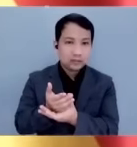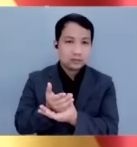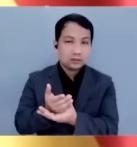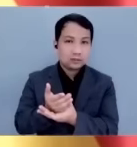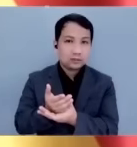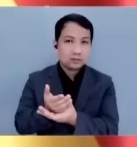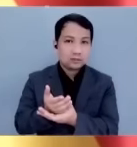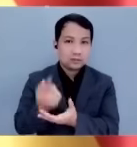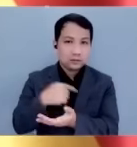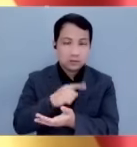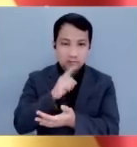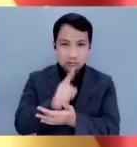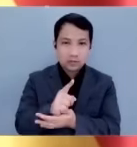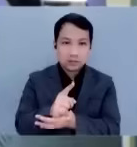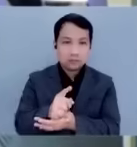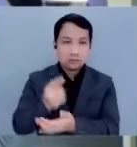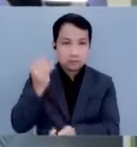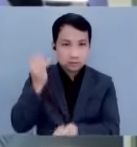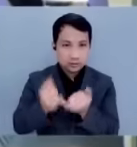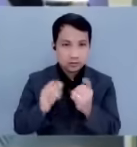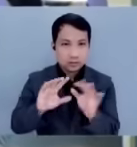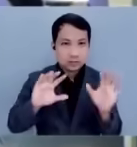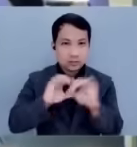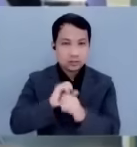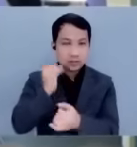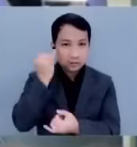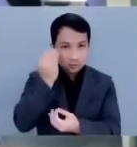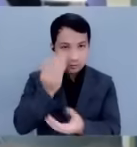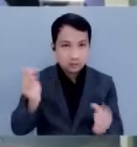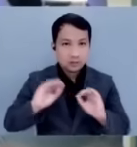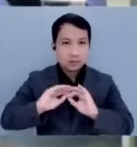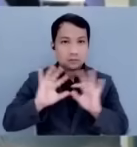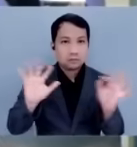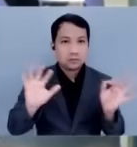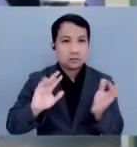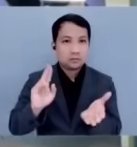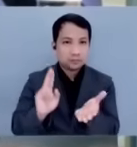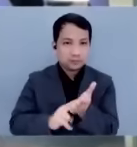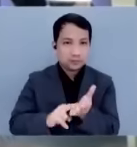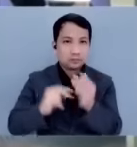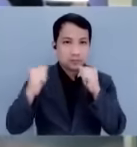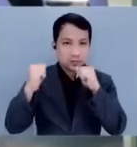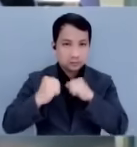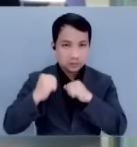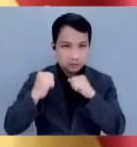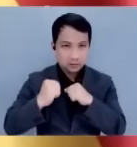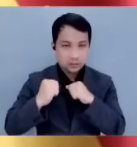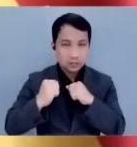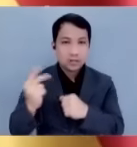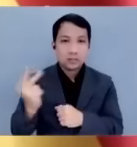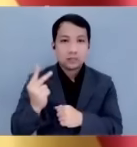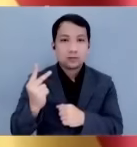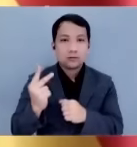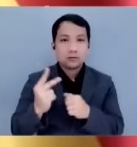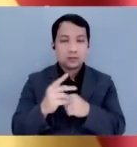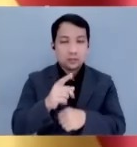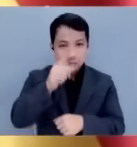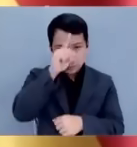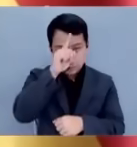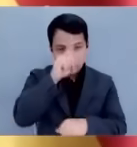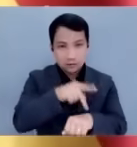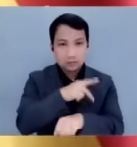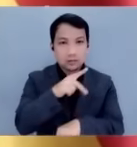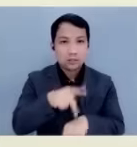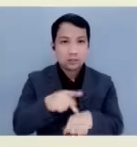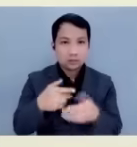Philippines. Finalize pa raw kasi ito. Ang malinaw, nilagdaan na ang maritime cooperation ng dalawang bansa bago pa raw dumating si